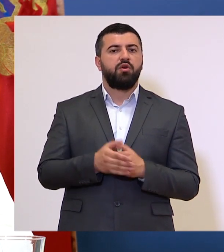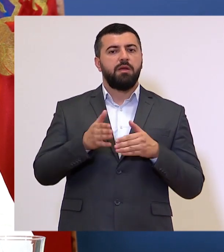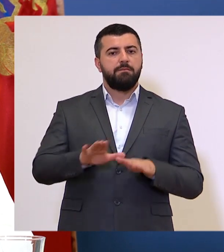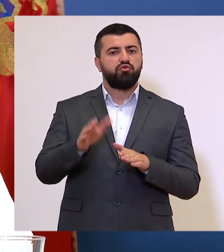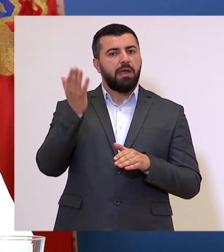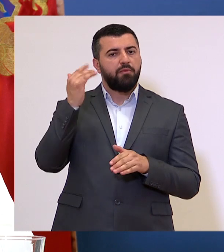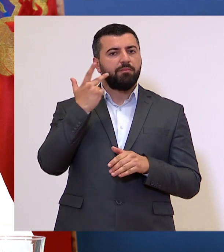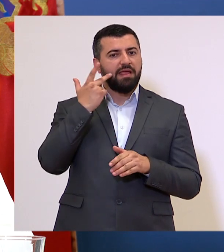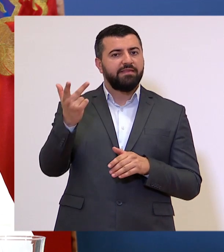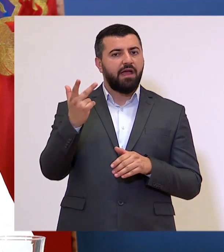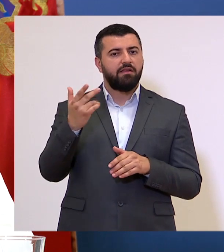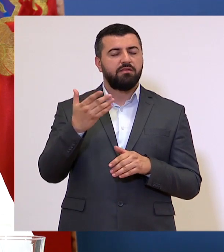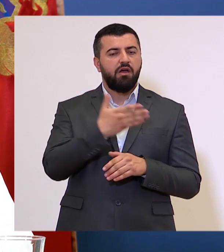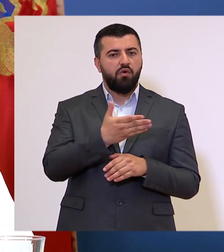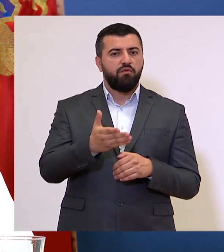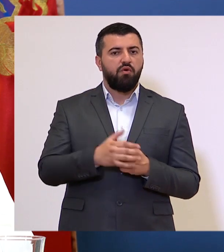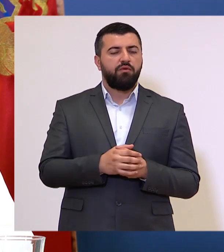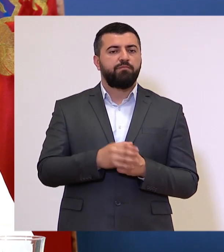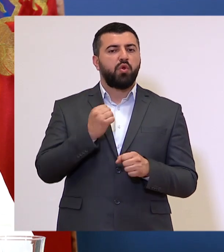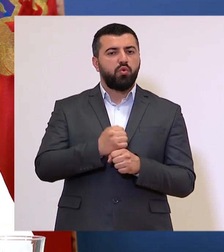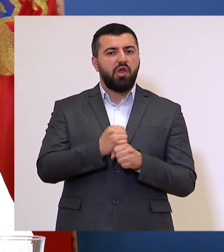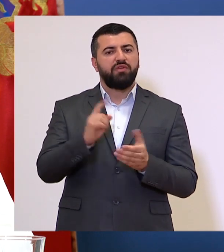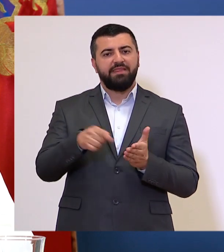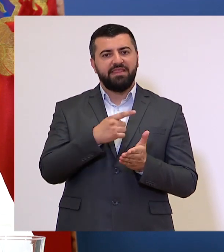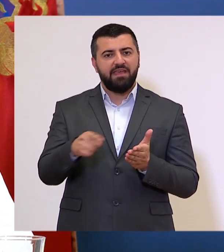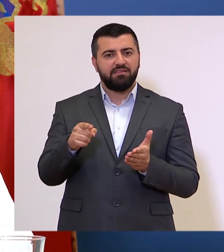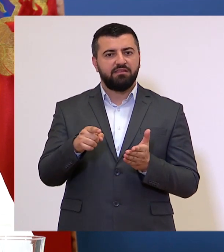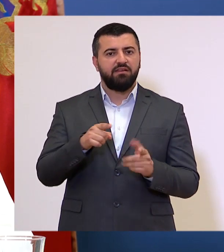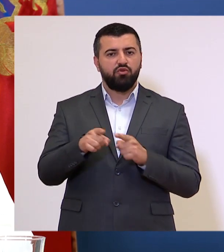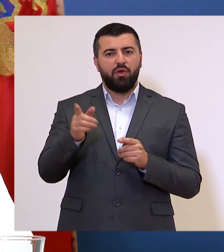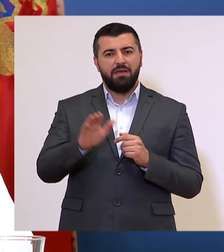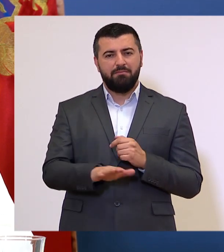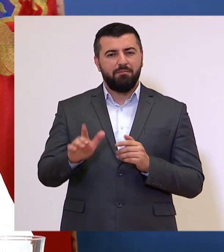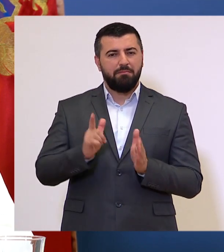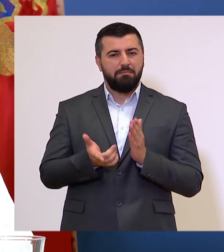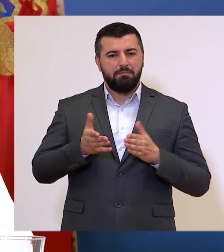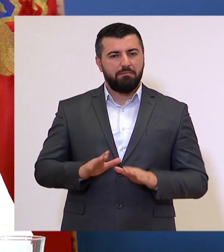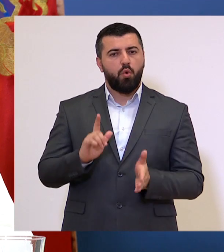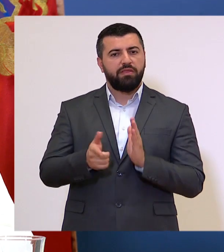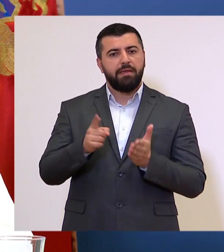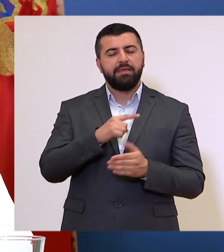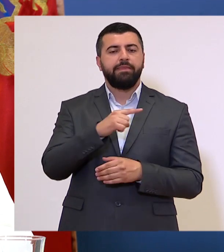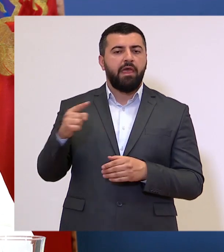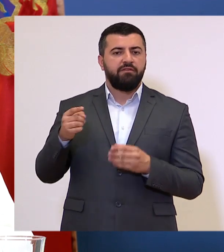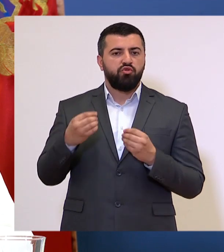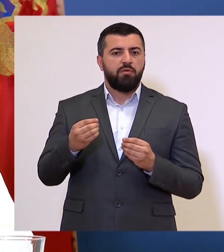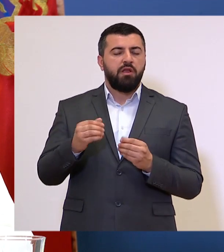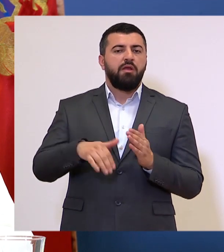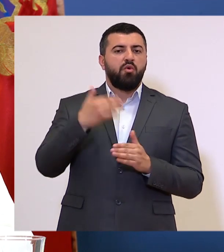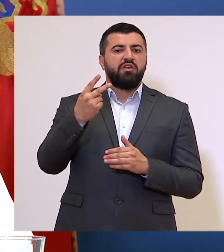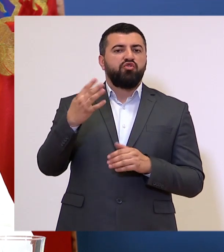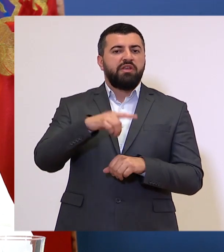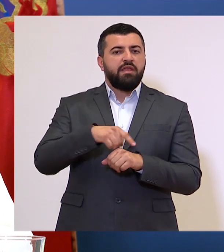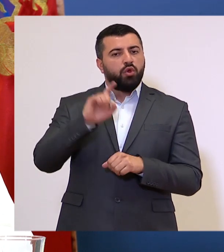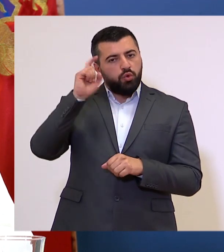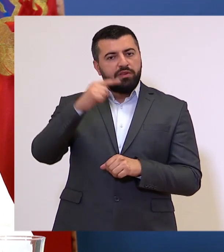Porođaj je bio prije 3 dana, ako dobro držim. Urađen je test kod djeteta odmah nakon rođenja, bio je negativan. Nakon 24